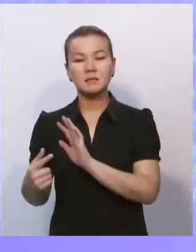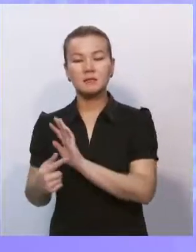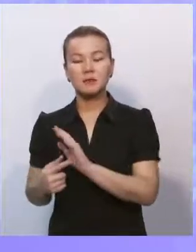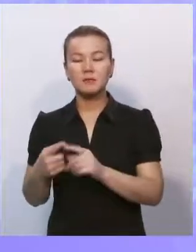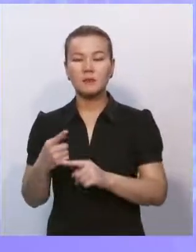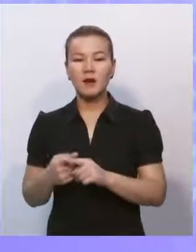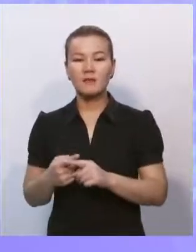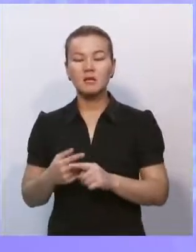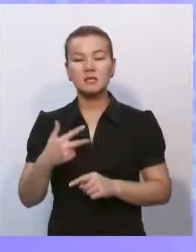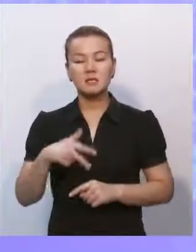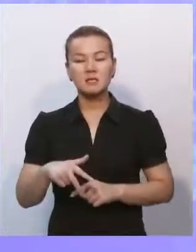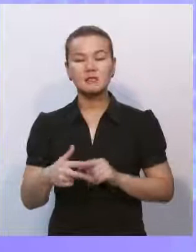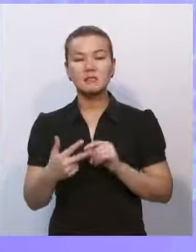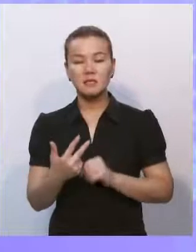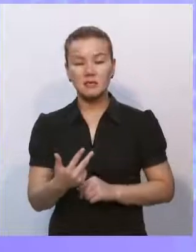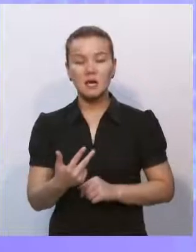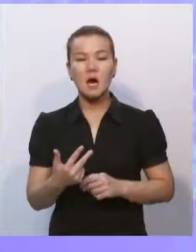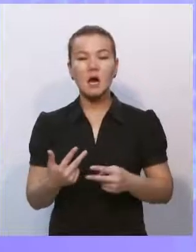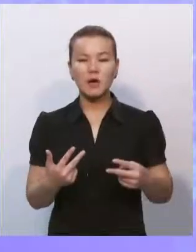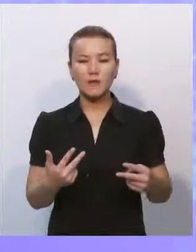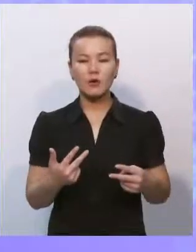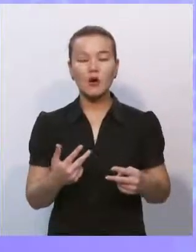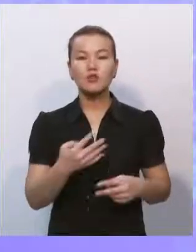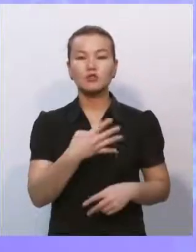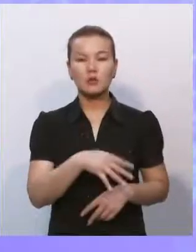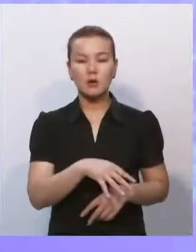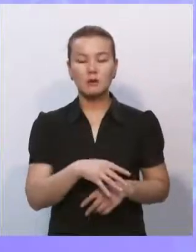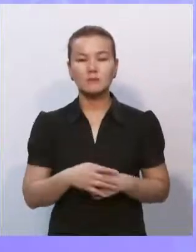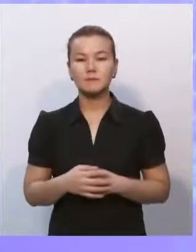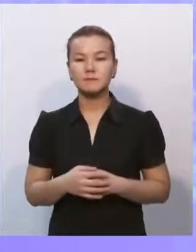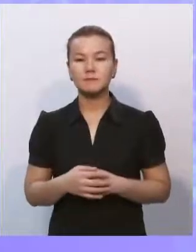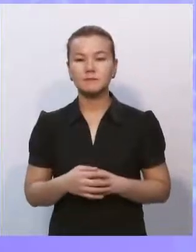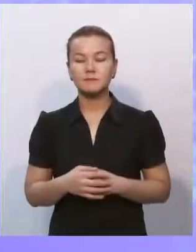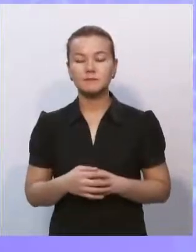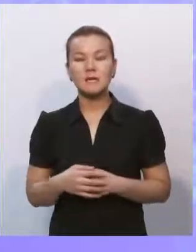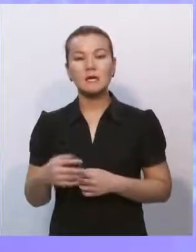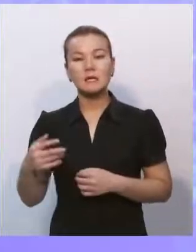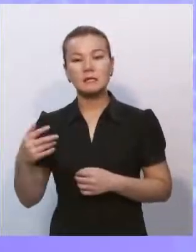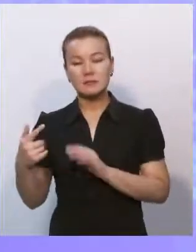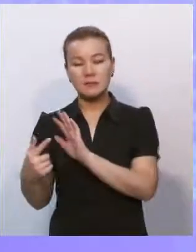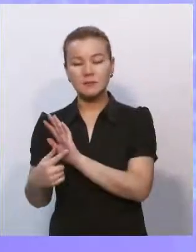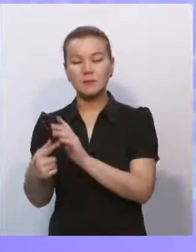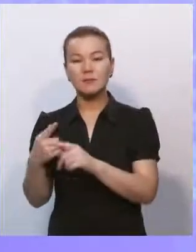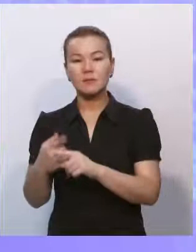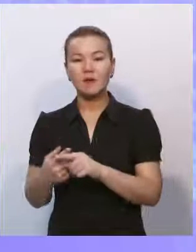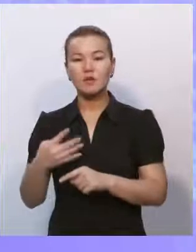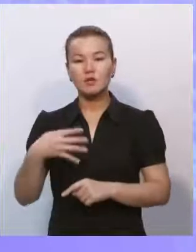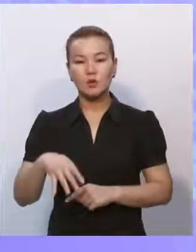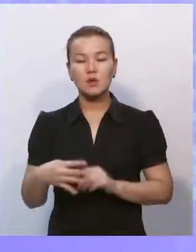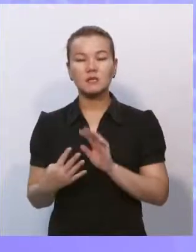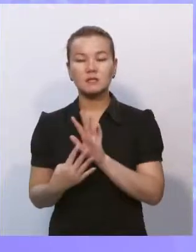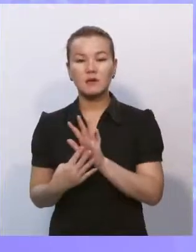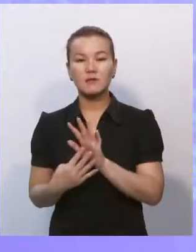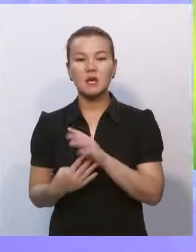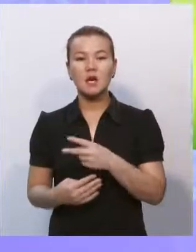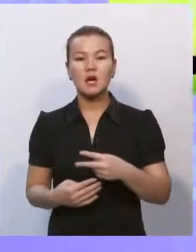прибавили 33 равно 40 к семи прибавили 49